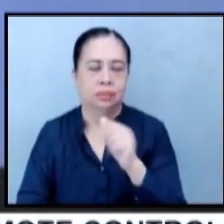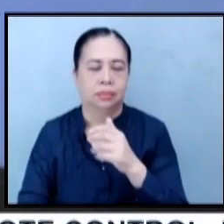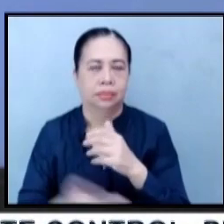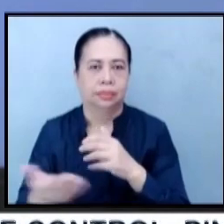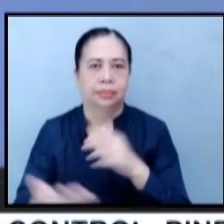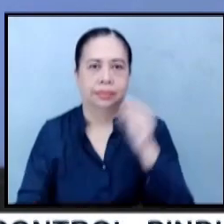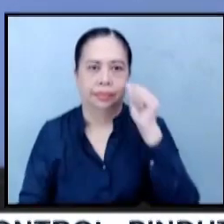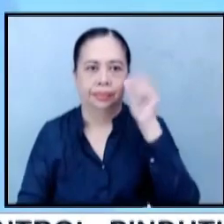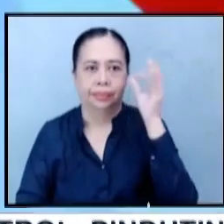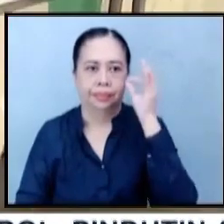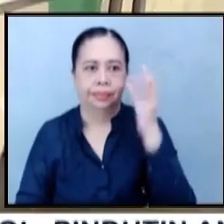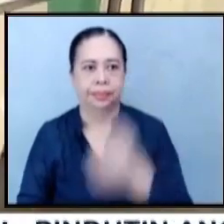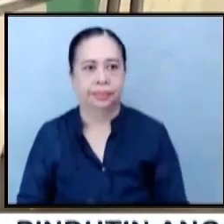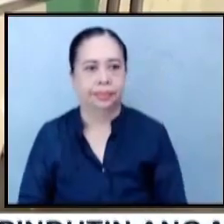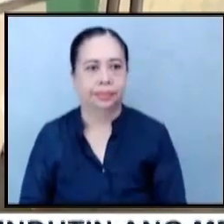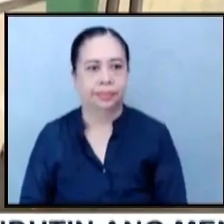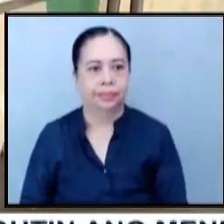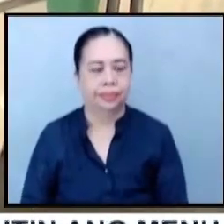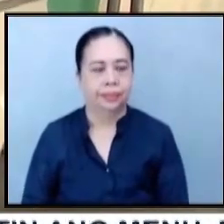detalye.